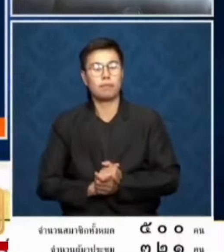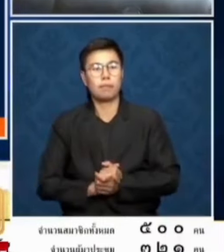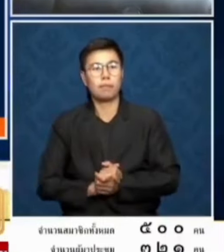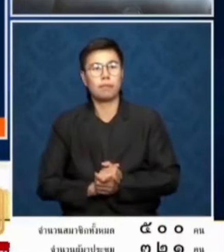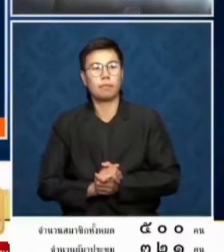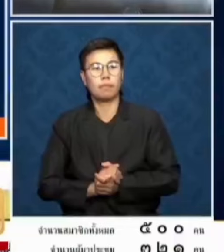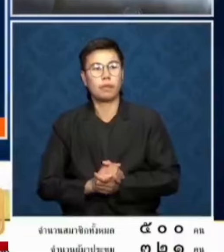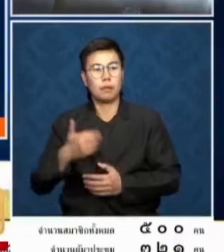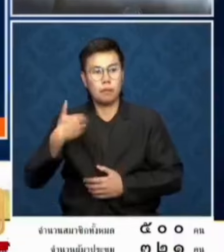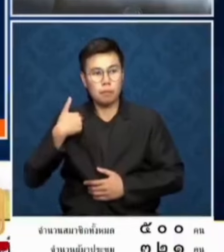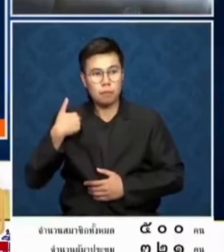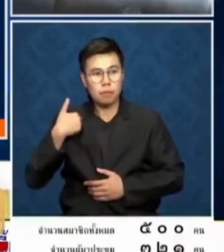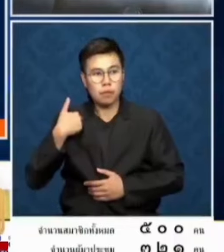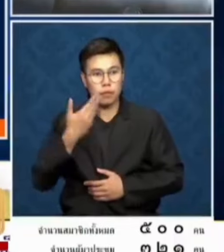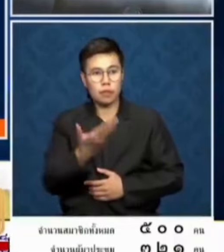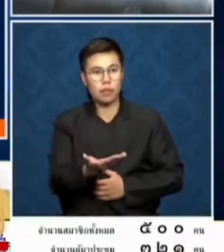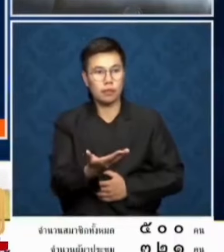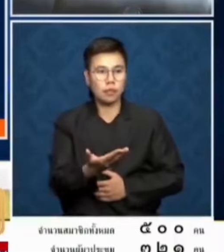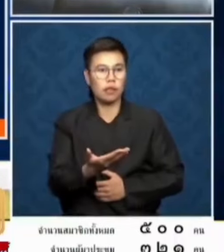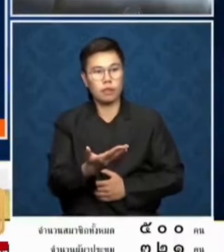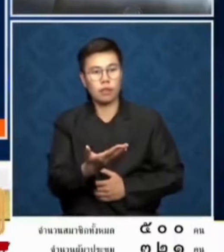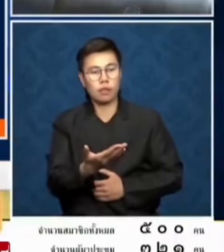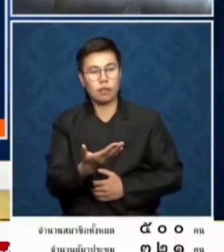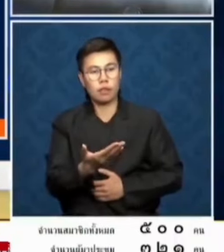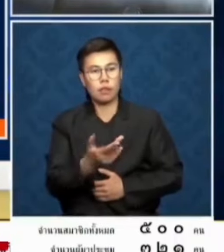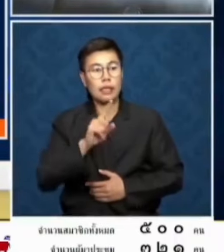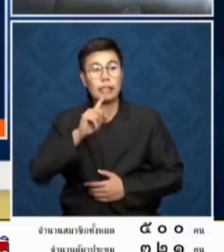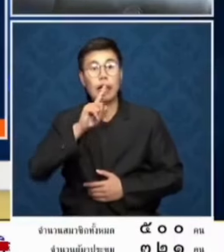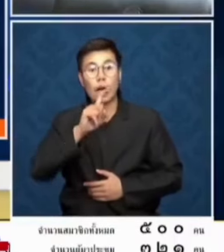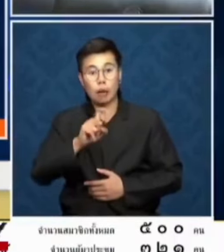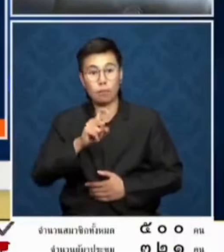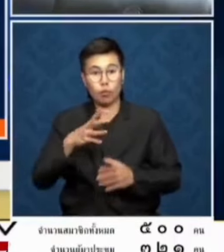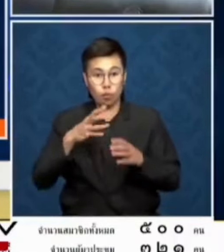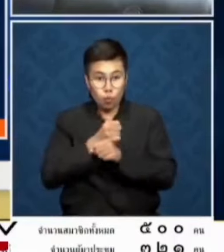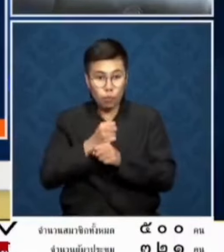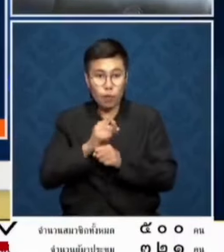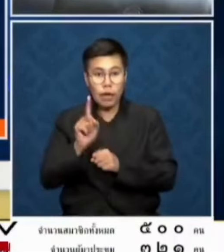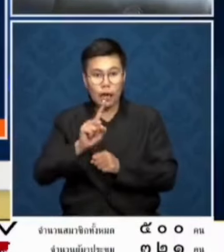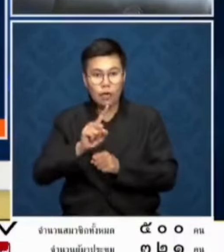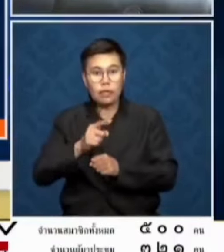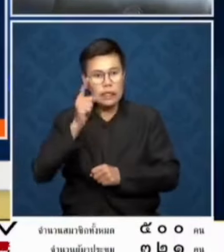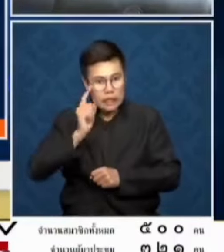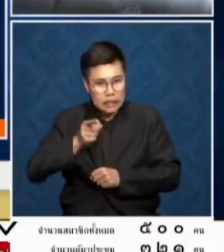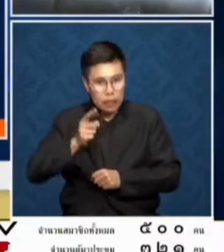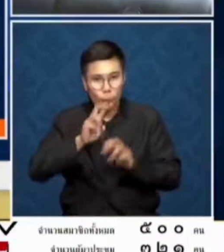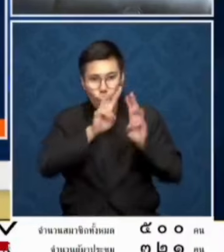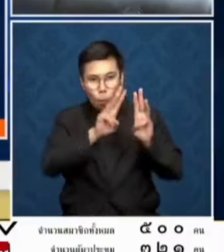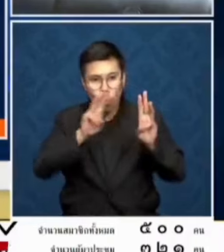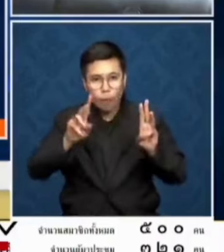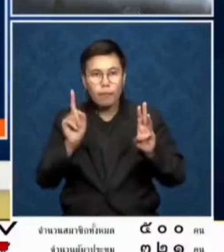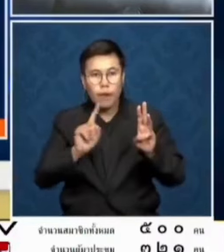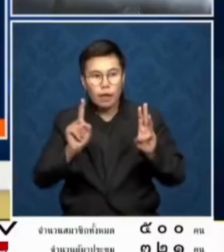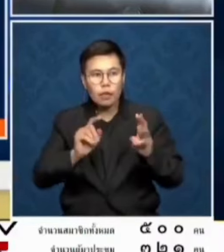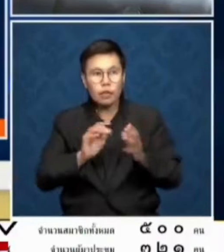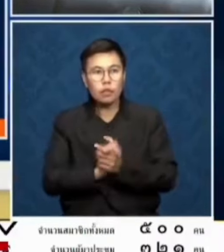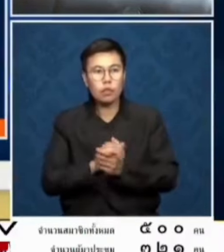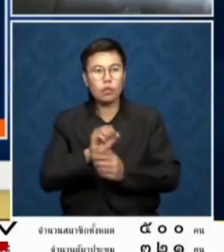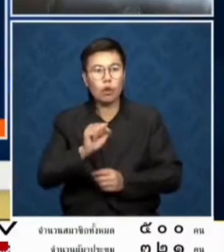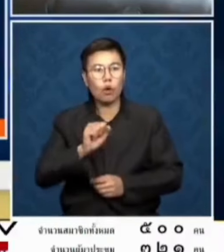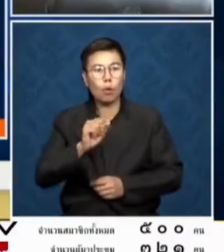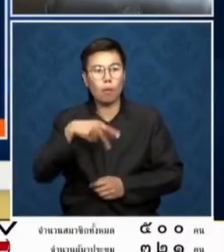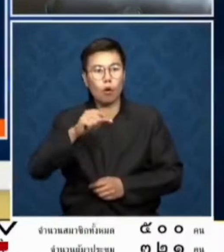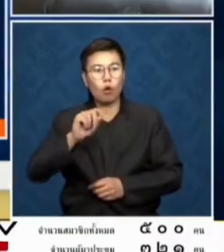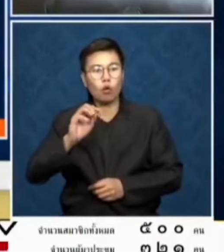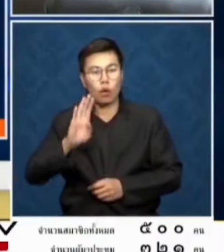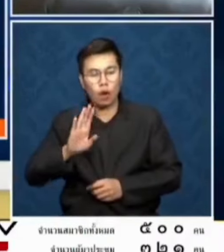อันถัดไปนะคะมีอีกอันหนึ่งสไลด์ถัดไปเลยอ่ะฉันก็เลยถามไปว่าสรุปอันไหนจริงนะคะก็เลยคุยกับไปอันแรกนะคะบกสค5ว่าอันนี้ของ